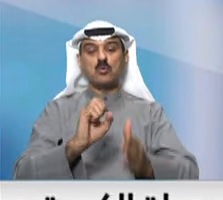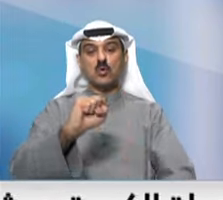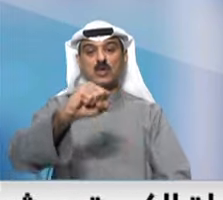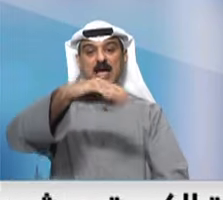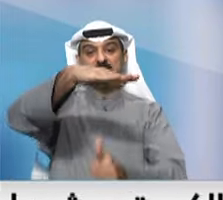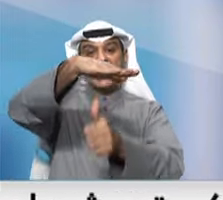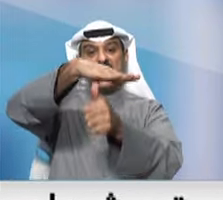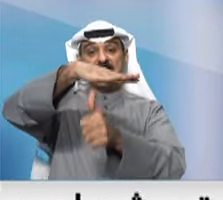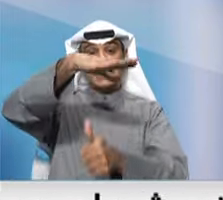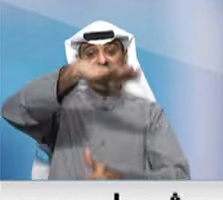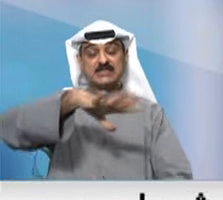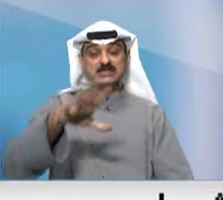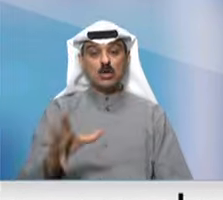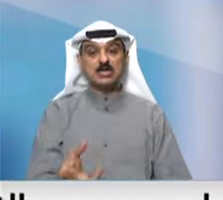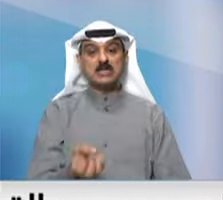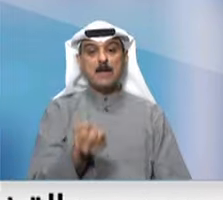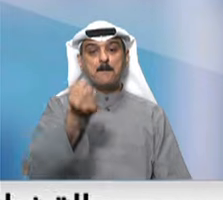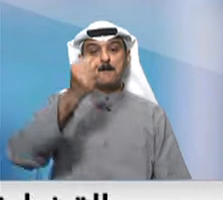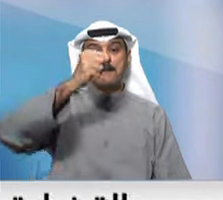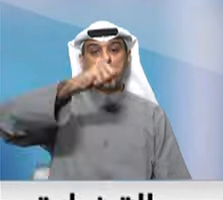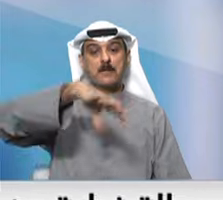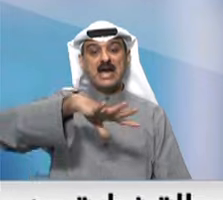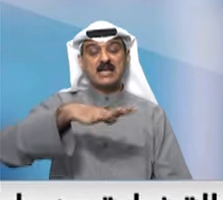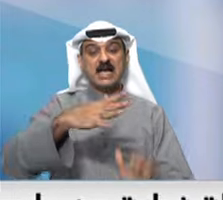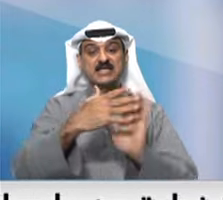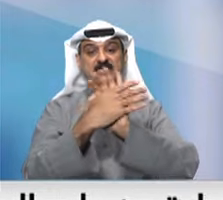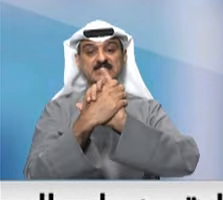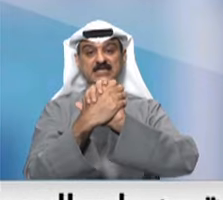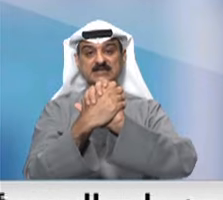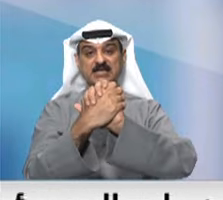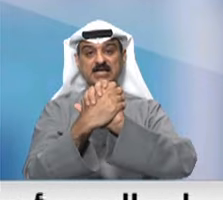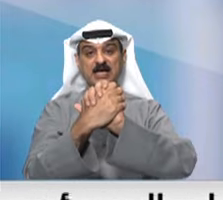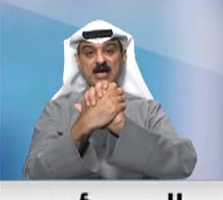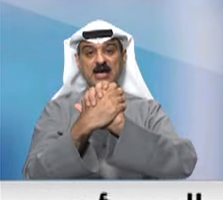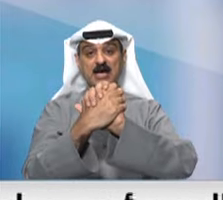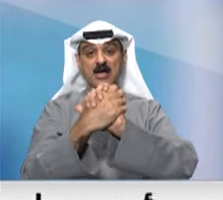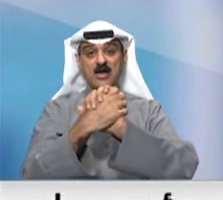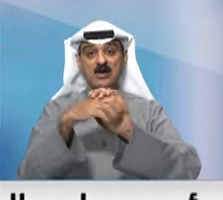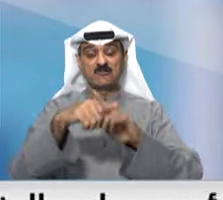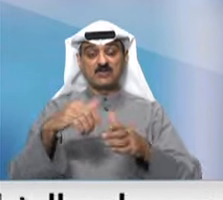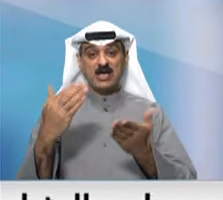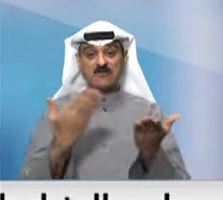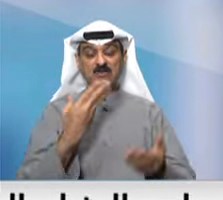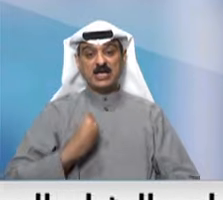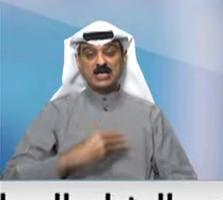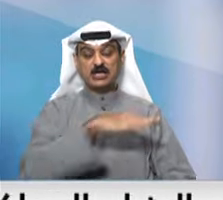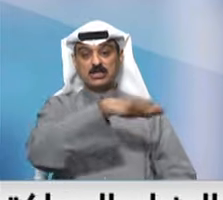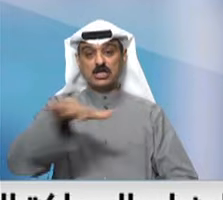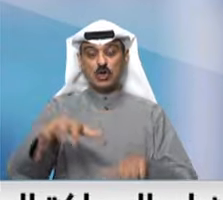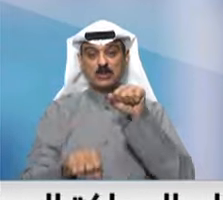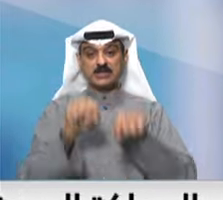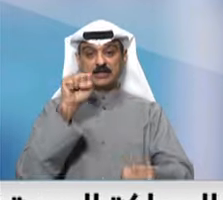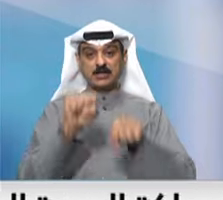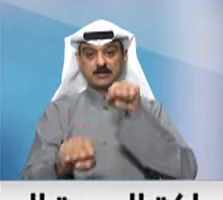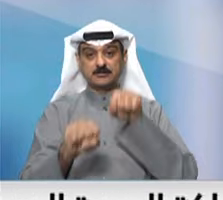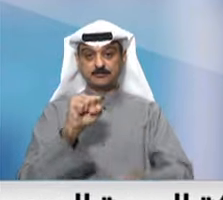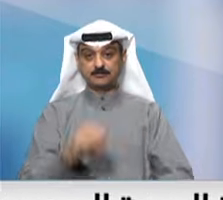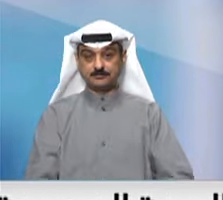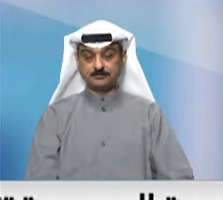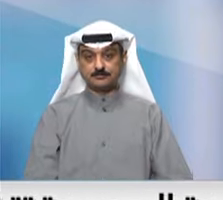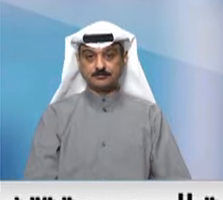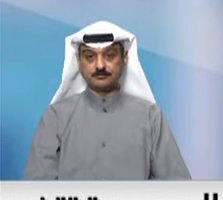محمد شهاب الدين رئيس جمهورية بنغلاديش الشعبية الصديقة بمناسبة العيد الوطني لبلاده.